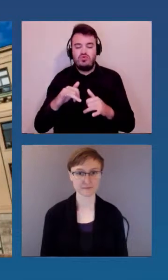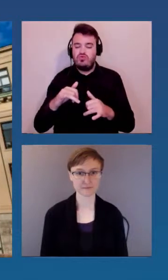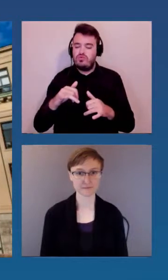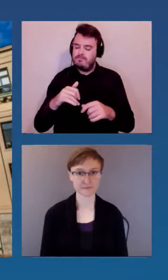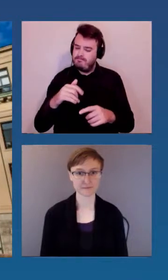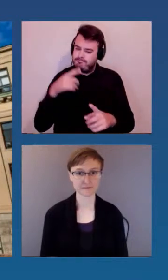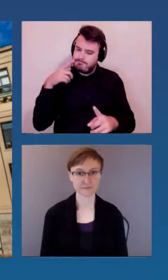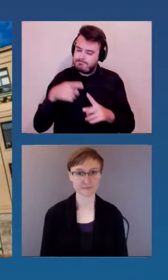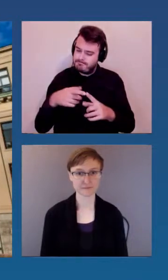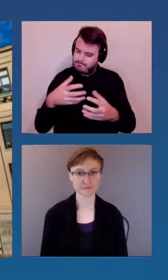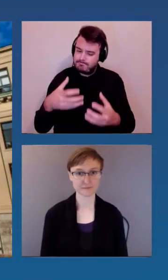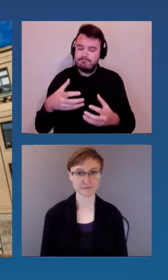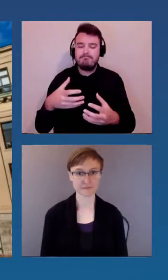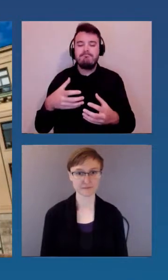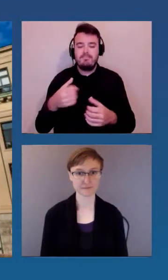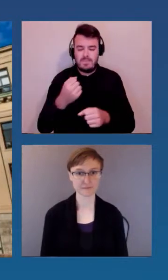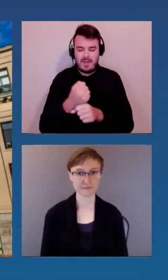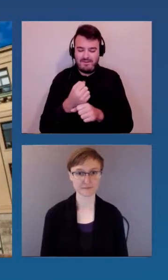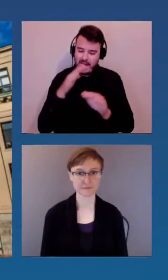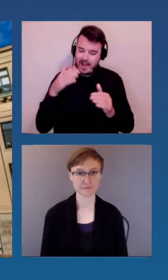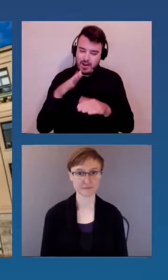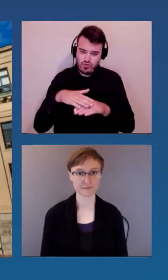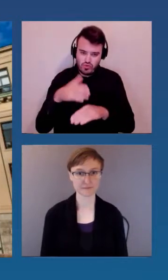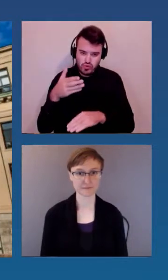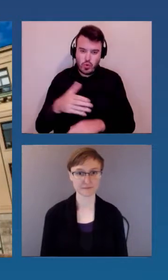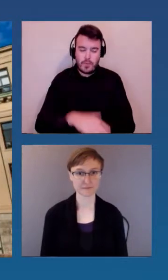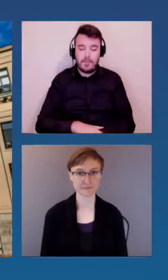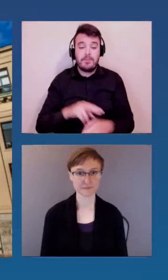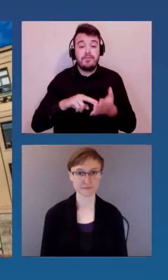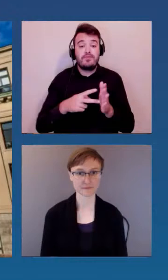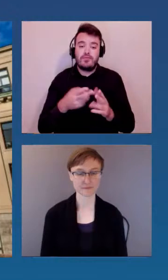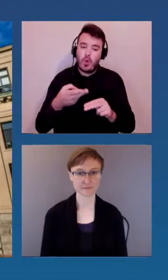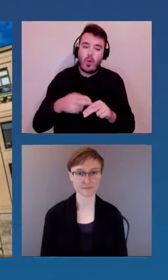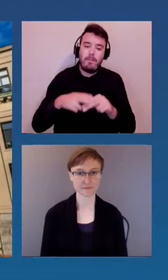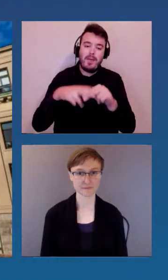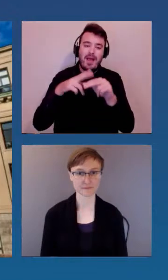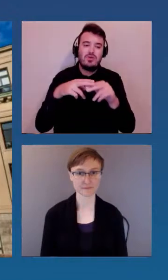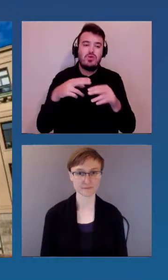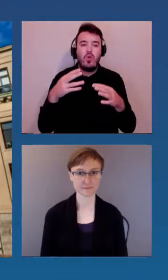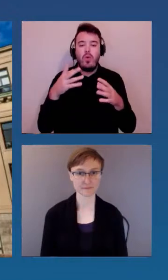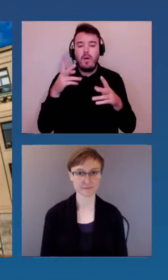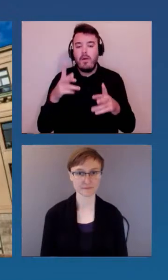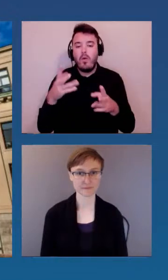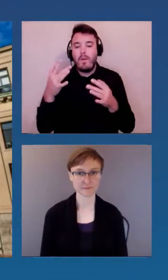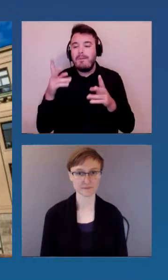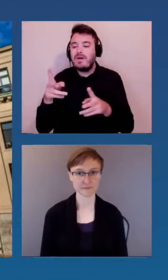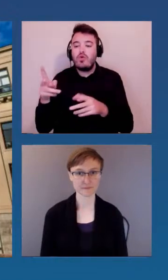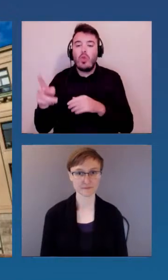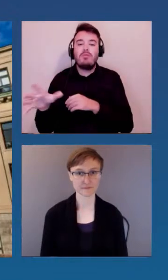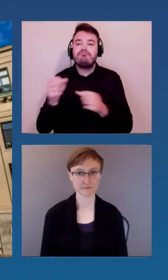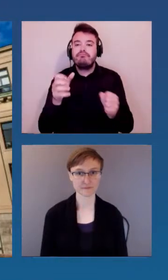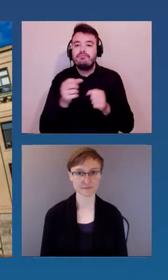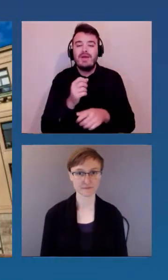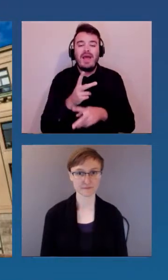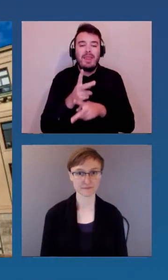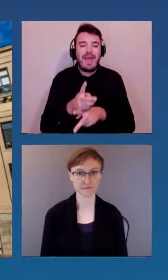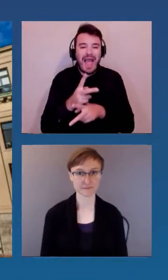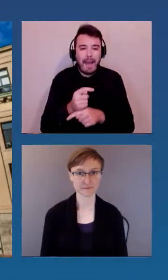une faculté ou une autre. Vous faites référence à la faculté de médecine. Je peux vous dire qu'il y a 10 facultés sur mon campus et que les